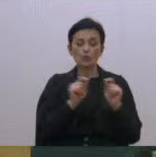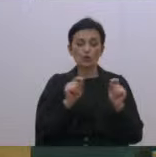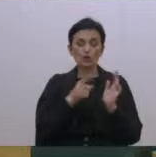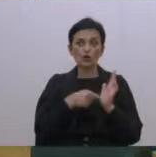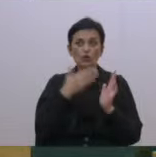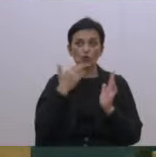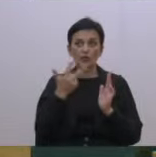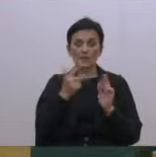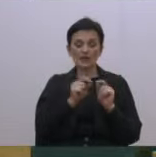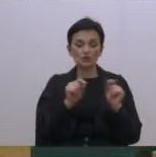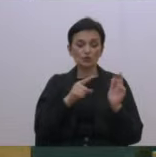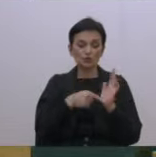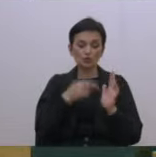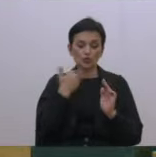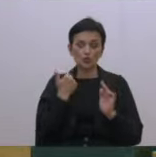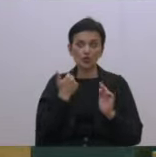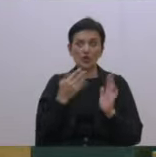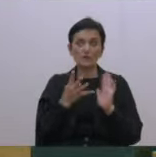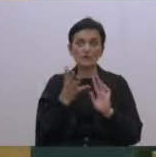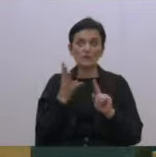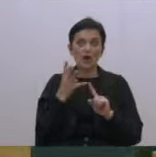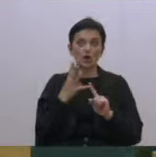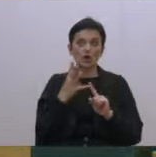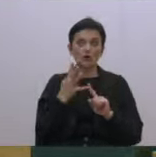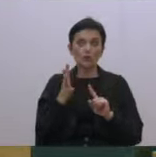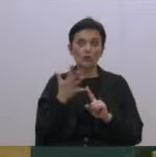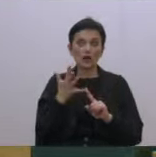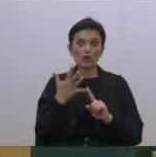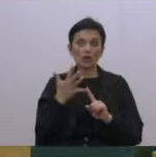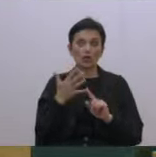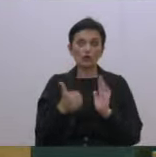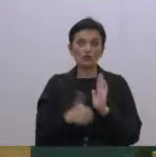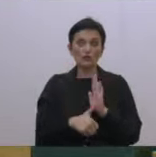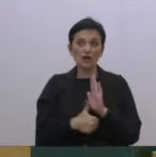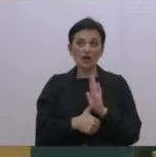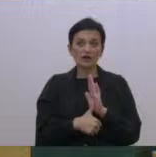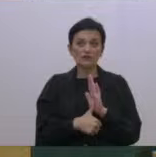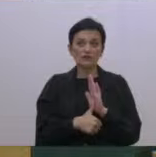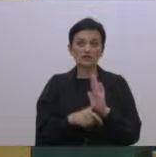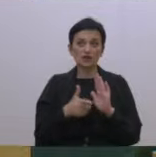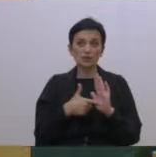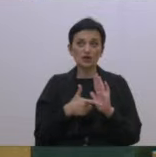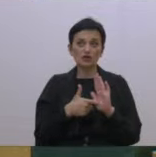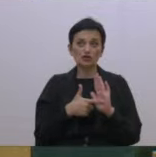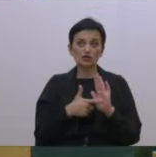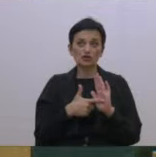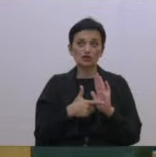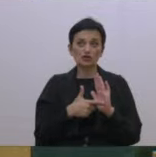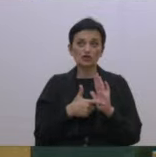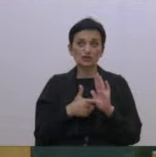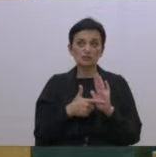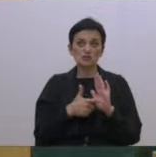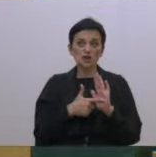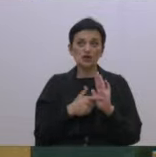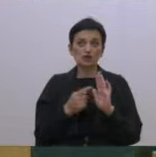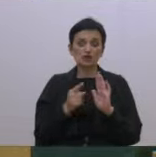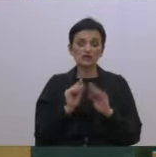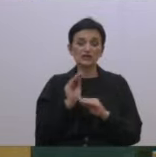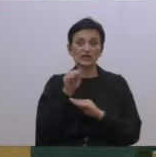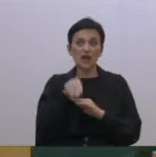კითხვები, მესამე პუნქტთან არ არის კითხვები, მეოთხე, მეხუთე, მეექვსე, მეშვიდესთან კი მეშვიდესთან